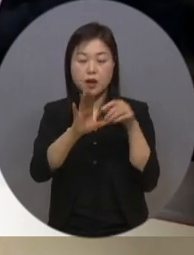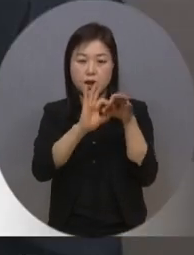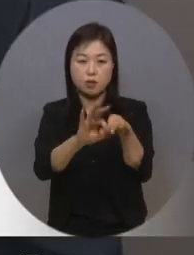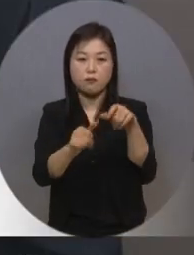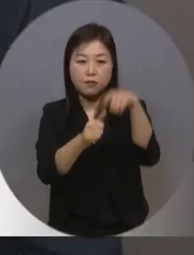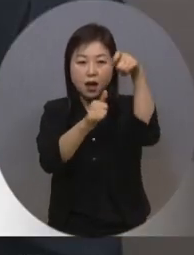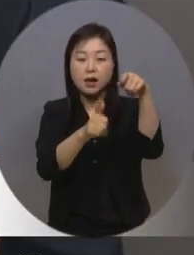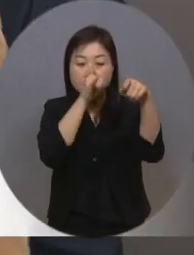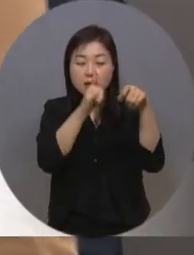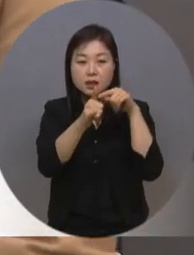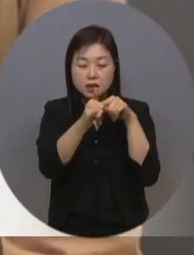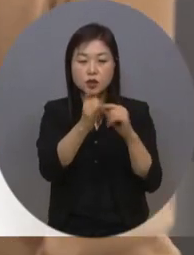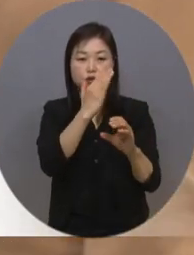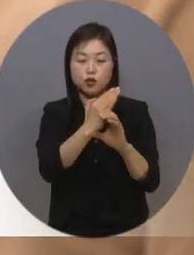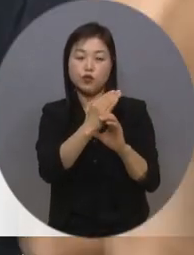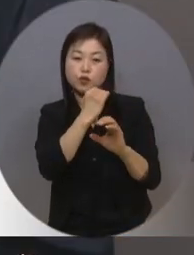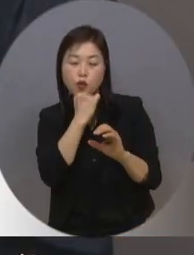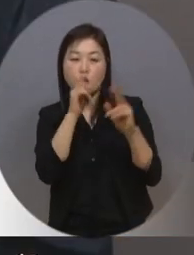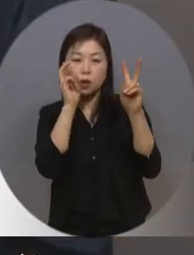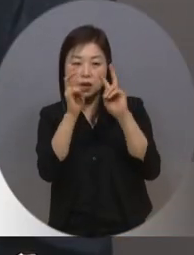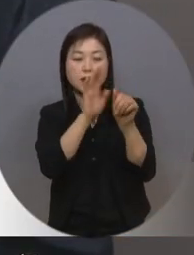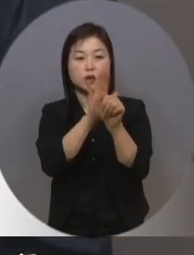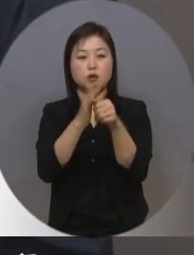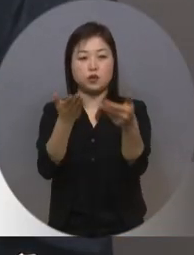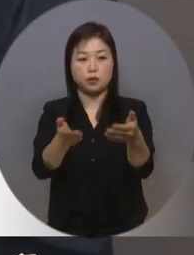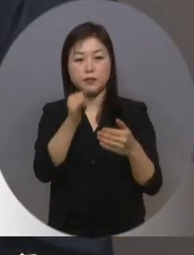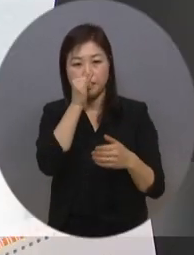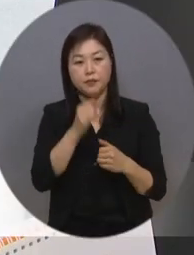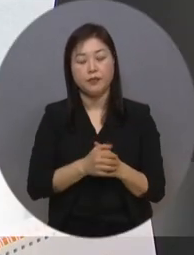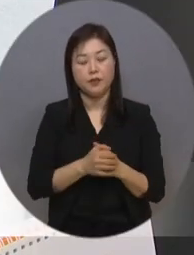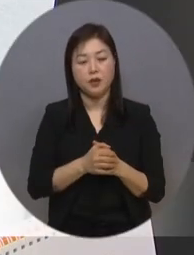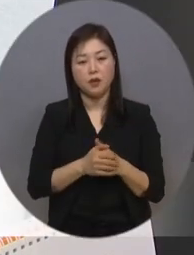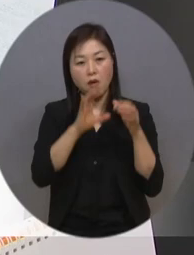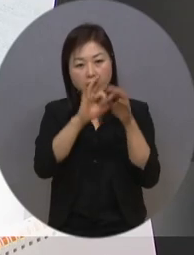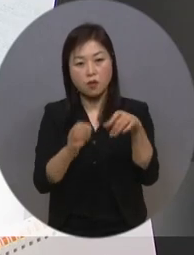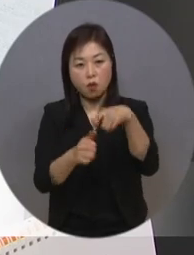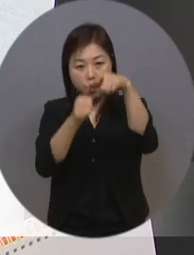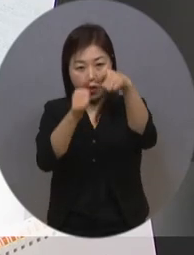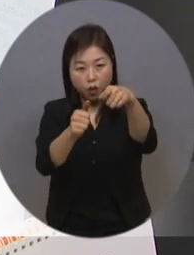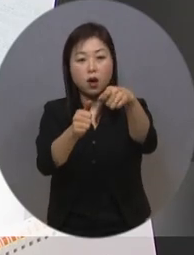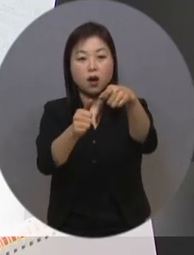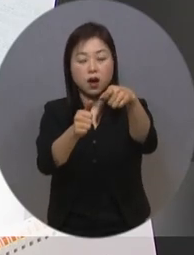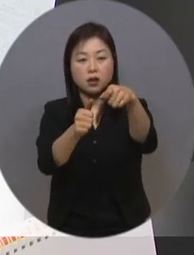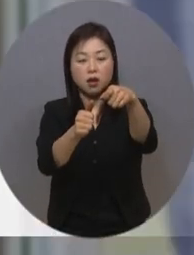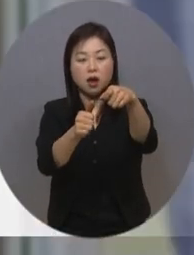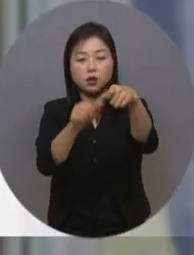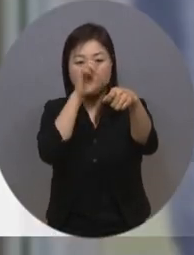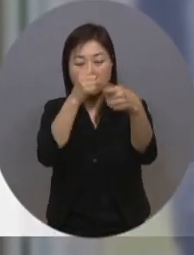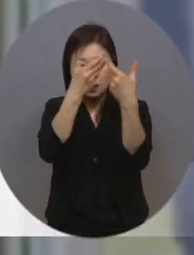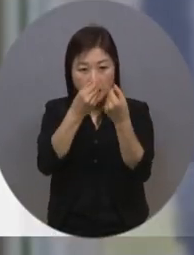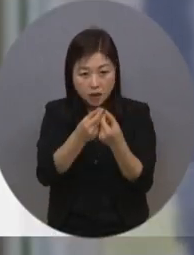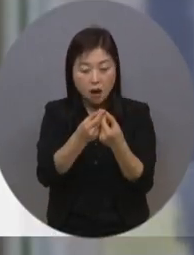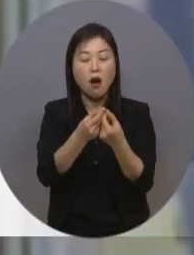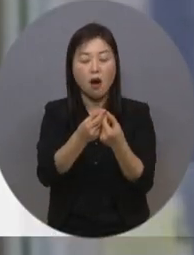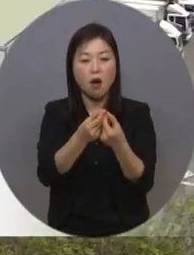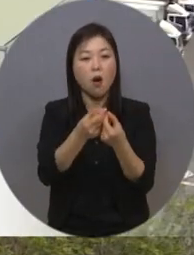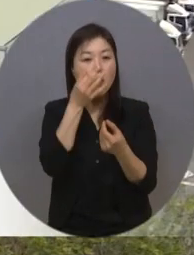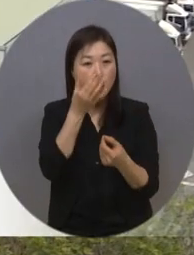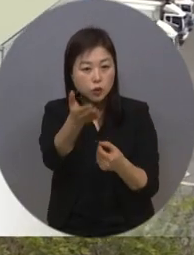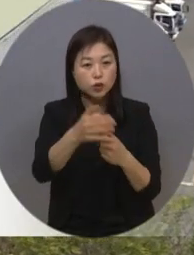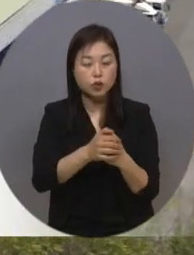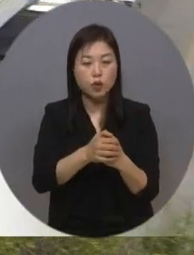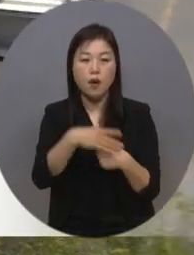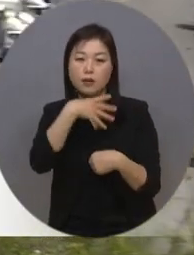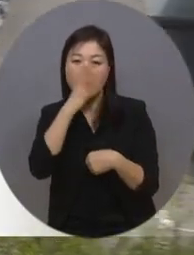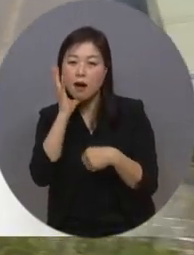중견 기업의 재정을 지원하는 것입니다. 또한 계속 고용을 도입한 우수 사례를 확산하고 고령자 고용 우수